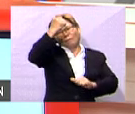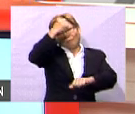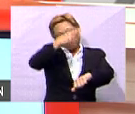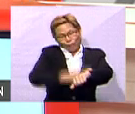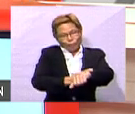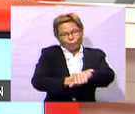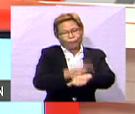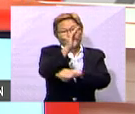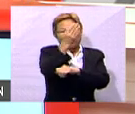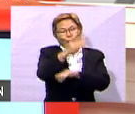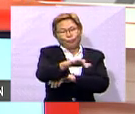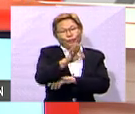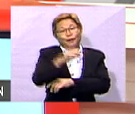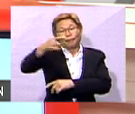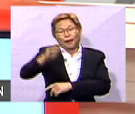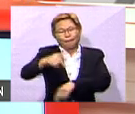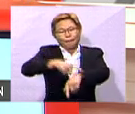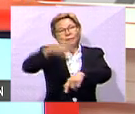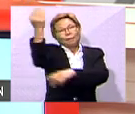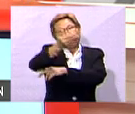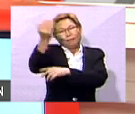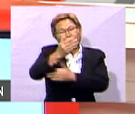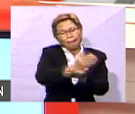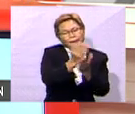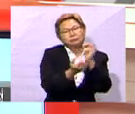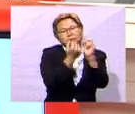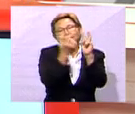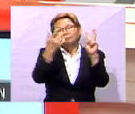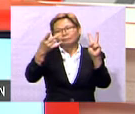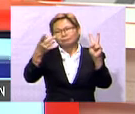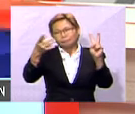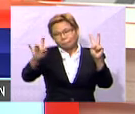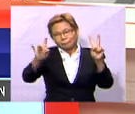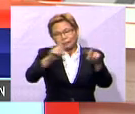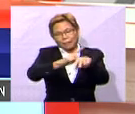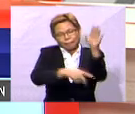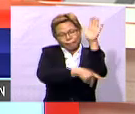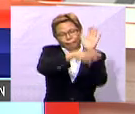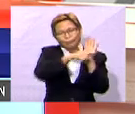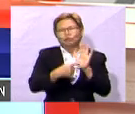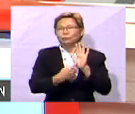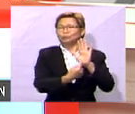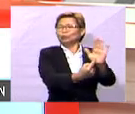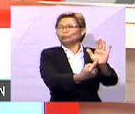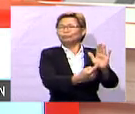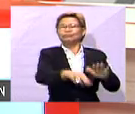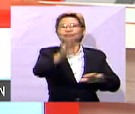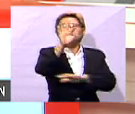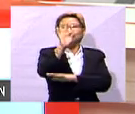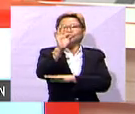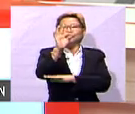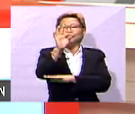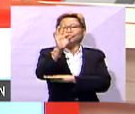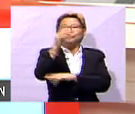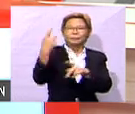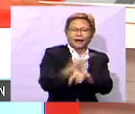Menjadi warna pilihan Perdana Menteri ketika membentangkan bajet 2018 di Parlimen petang tadi yang menjadi penampilan ke-9 beliau